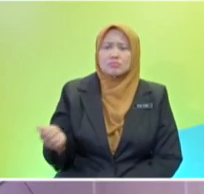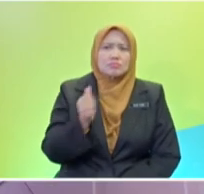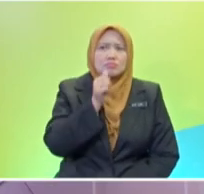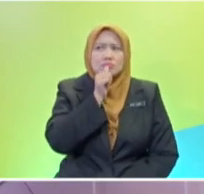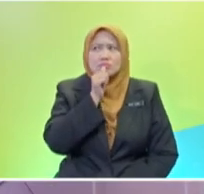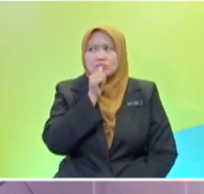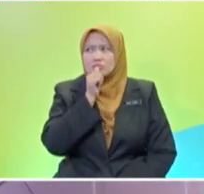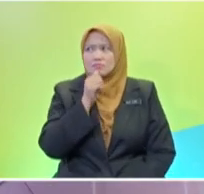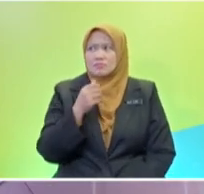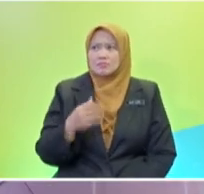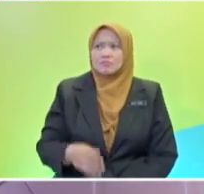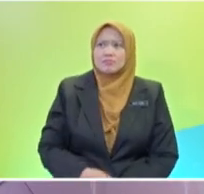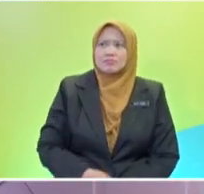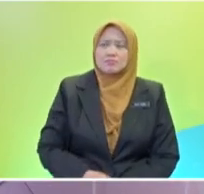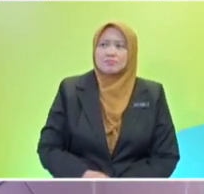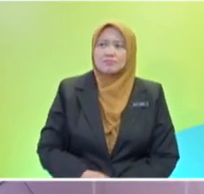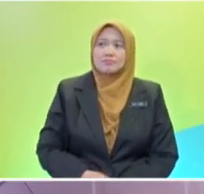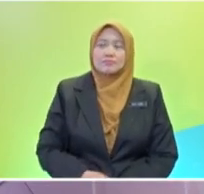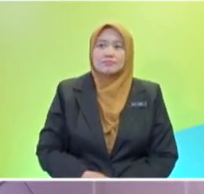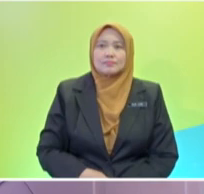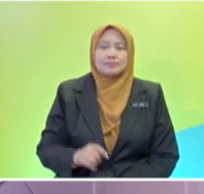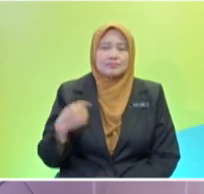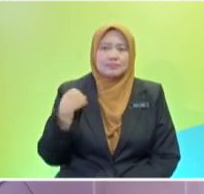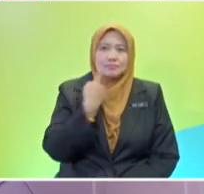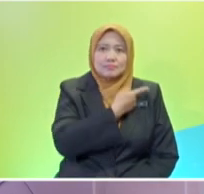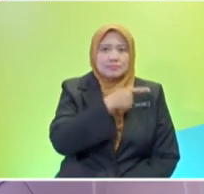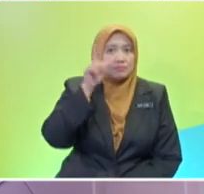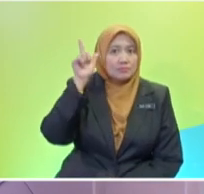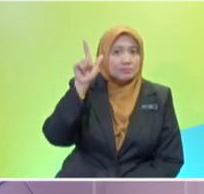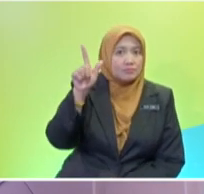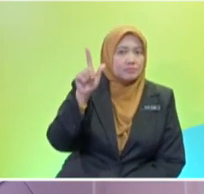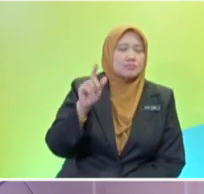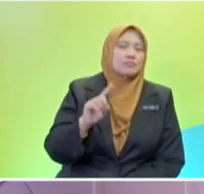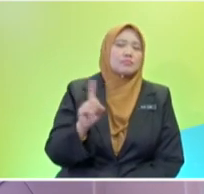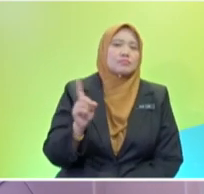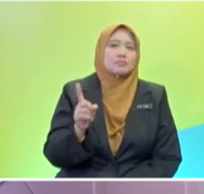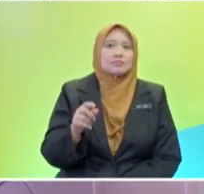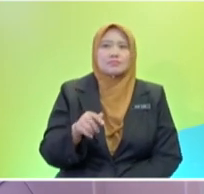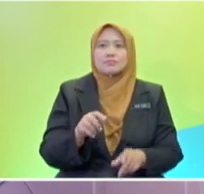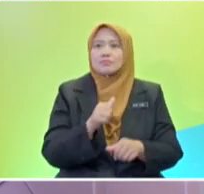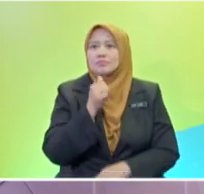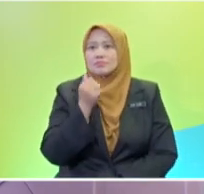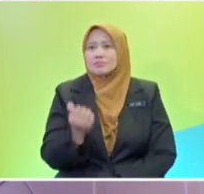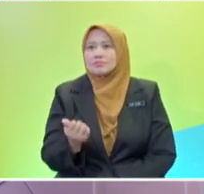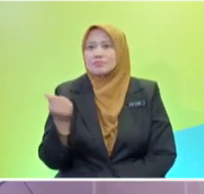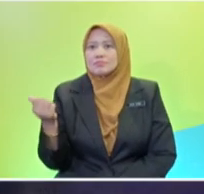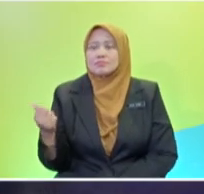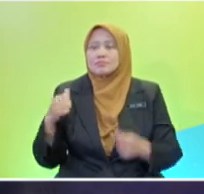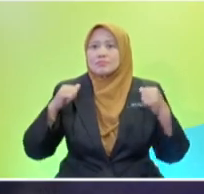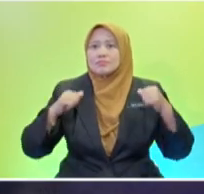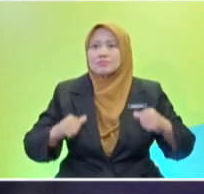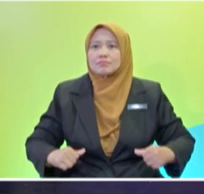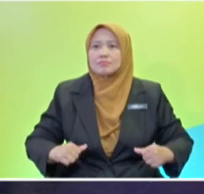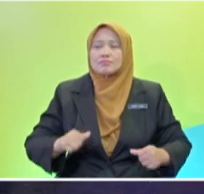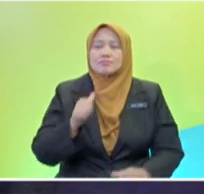Adakah di sini kita naik tengok di bagian mana anggota Sule itu oke nah jadi